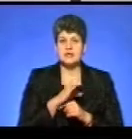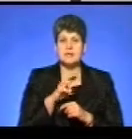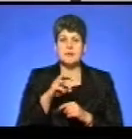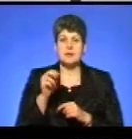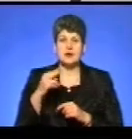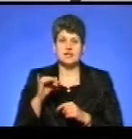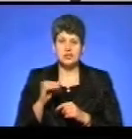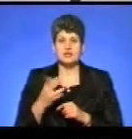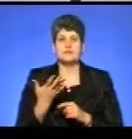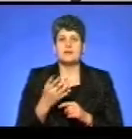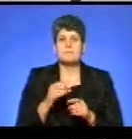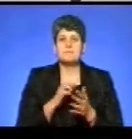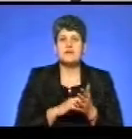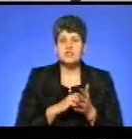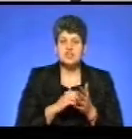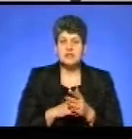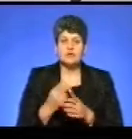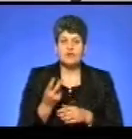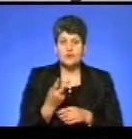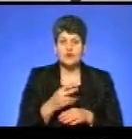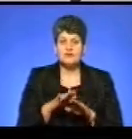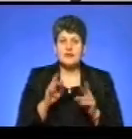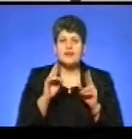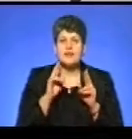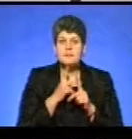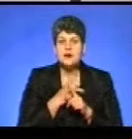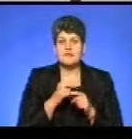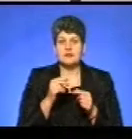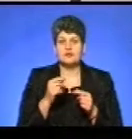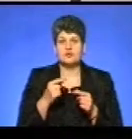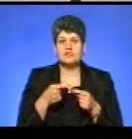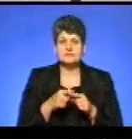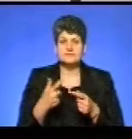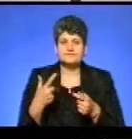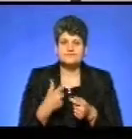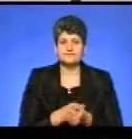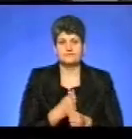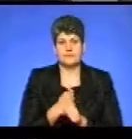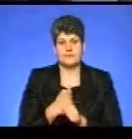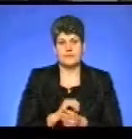її словами, причина ускладнення в обох дітей – неправильна техніка введення вакцини.